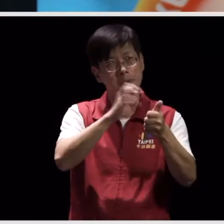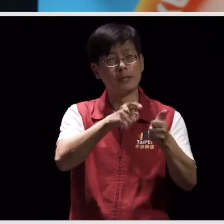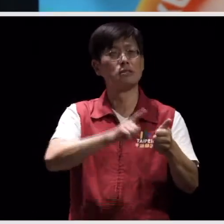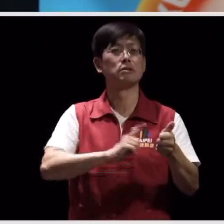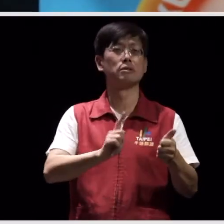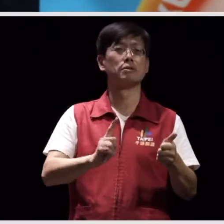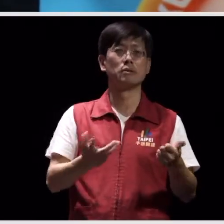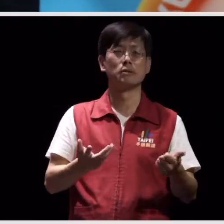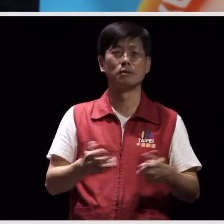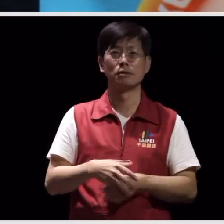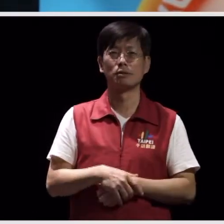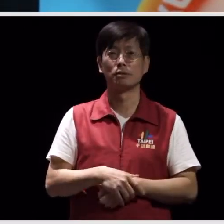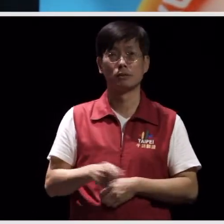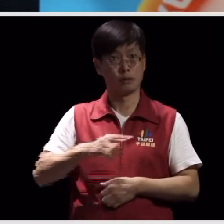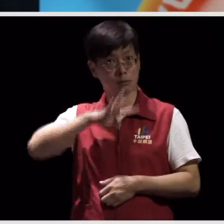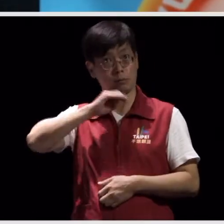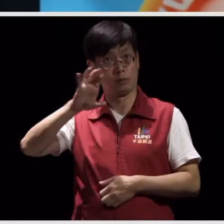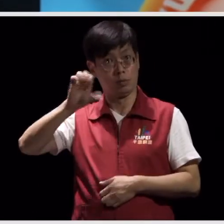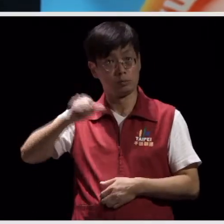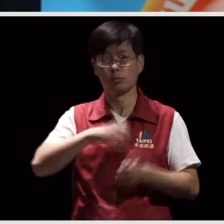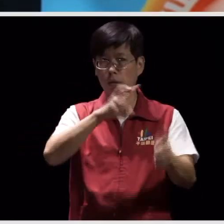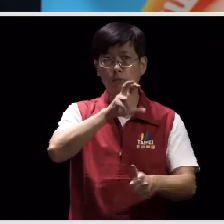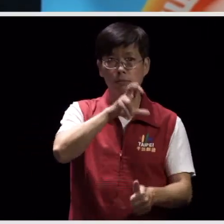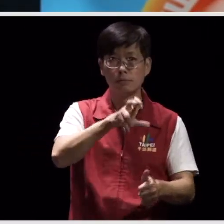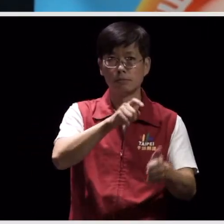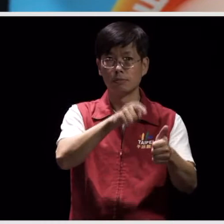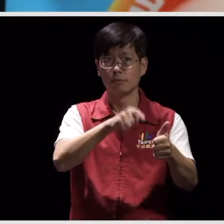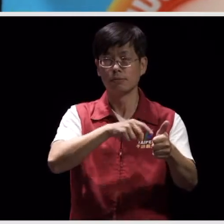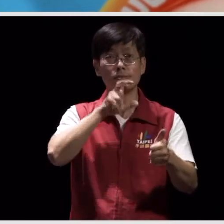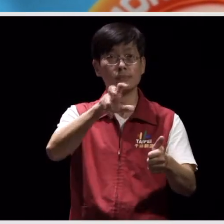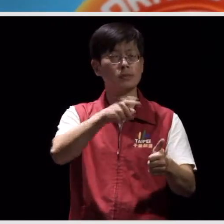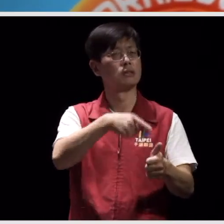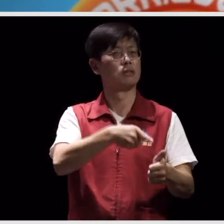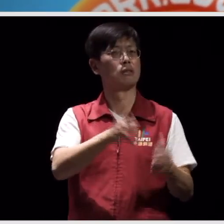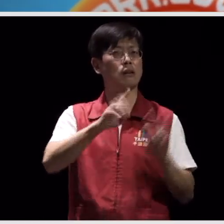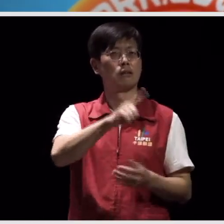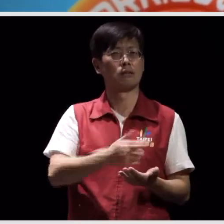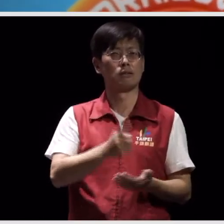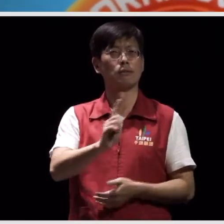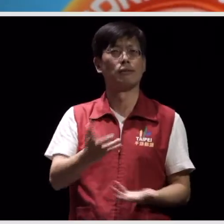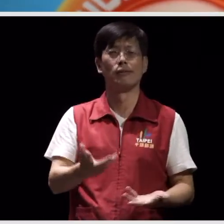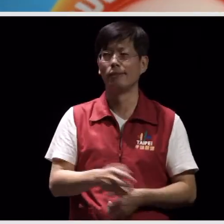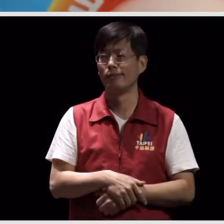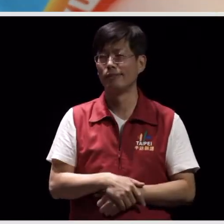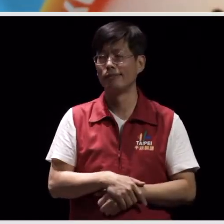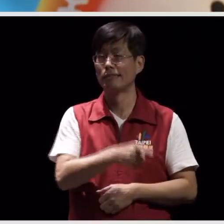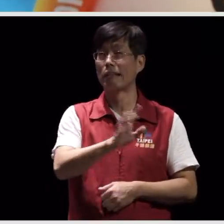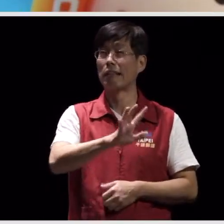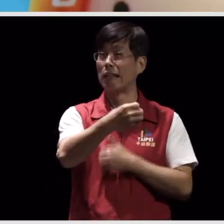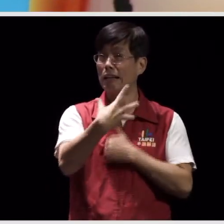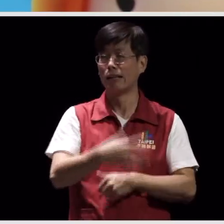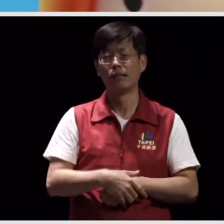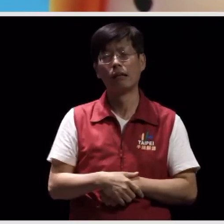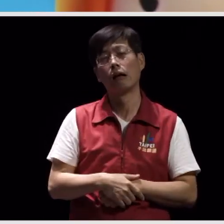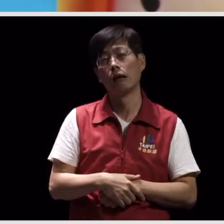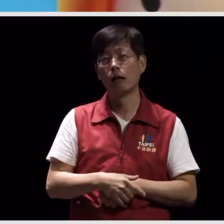怎么了？这样，你知道？他当时95岁，跟一个70岁的人，想说哎，小子你怎么了？这样，小子就想说